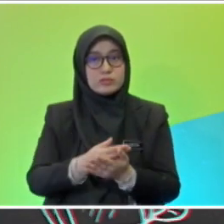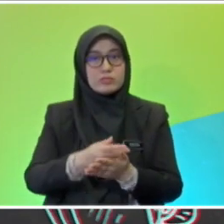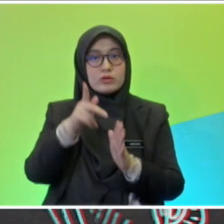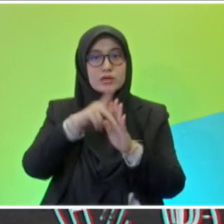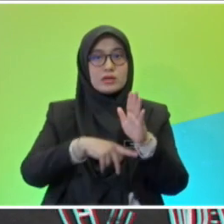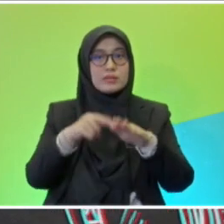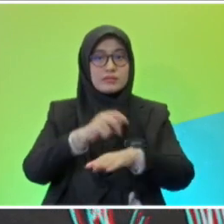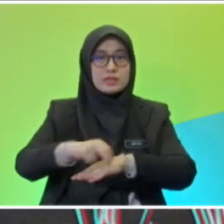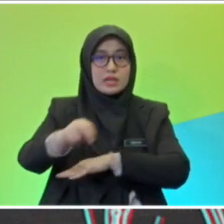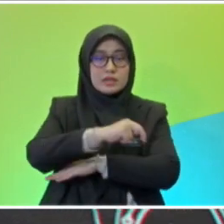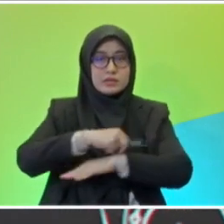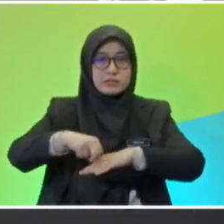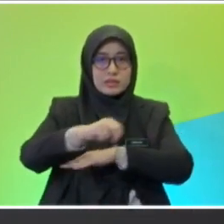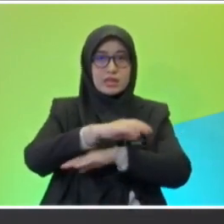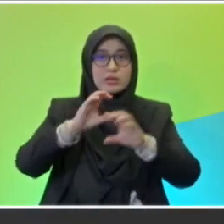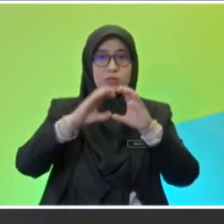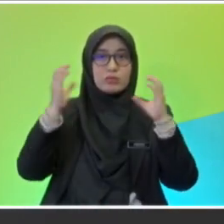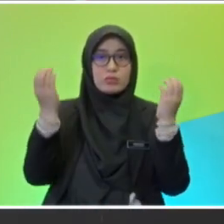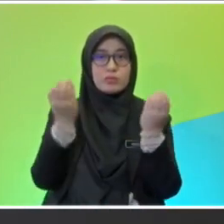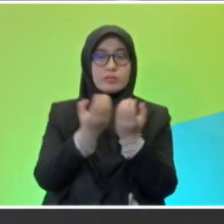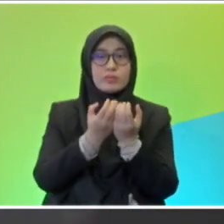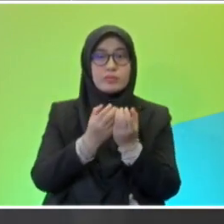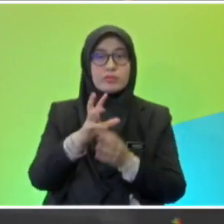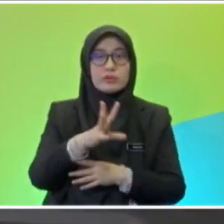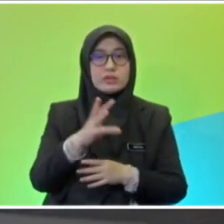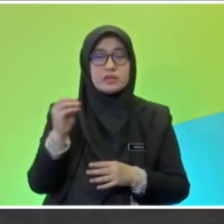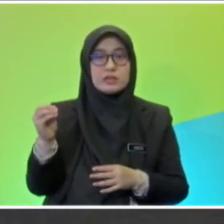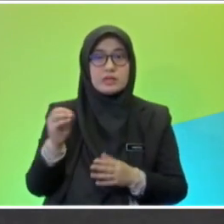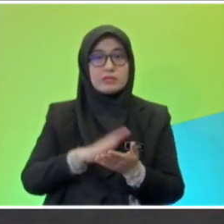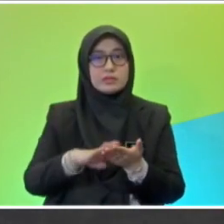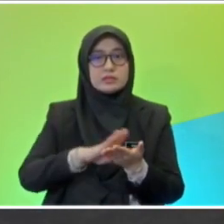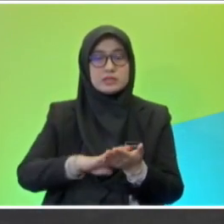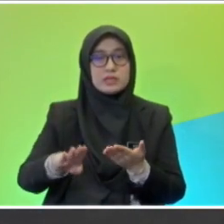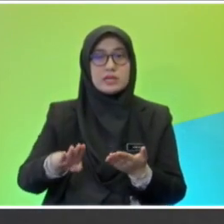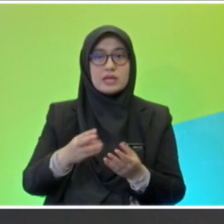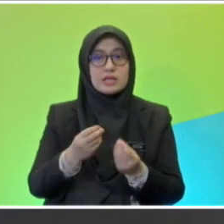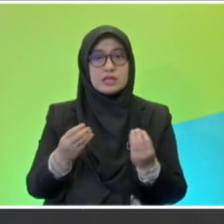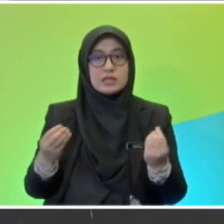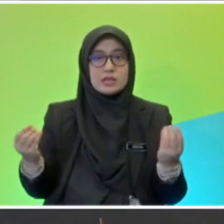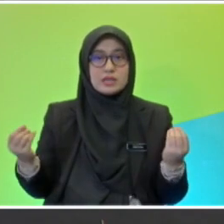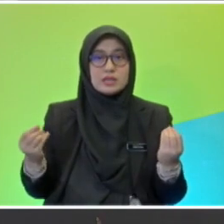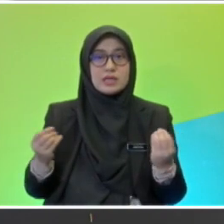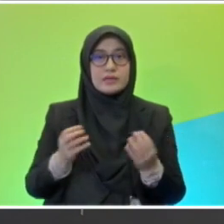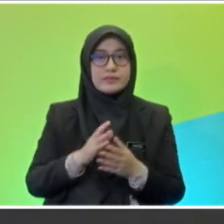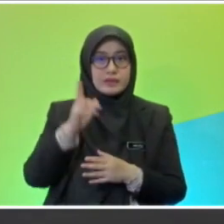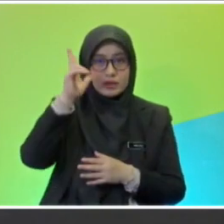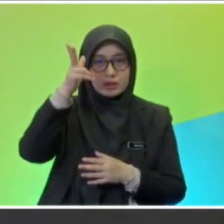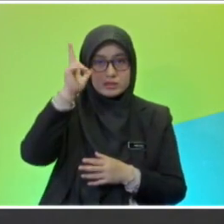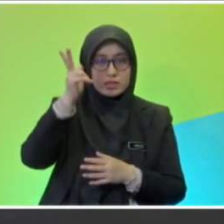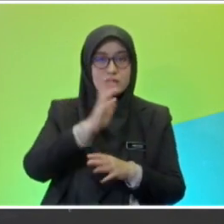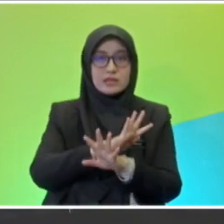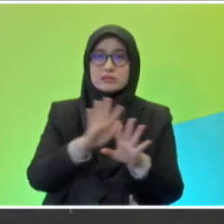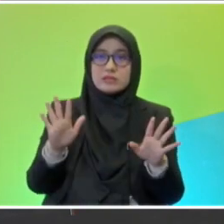membersihkan 200 Eka tanah milik Tengku Nik Maimunah dan 400 ekor tanah kerajaan tampuk pas kebenaran